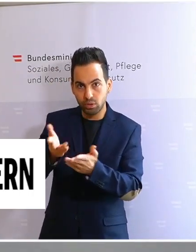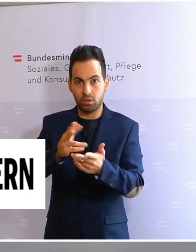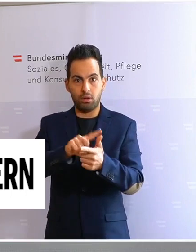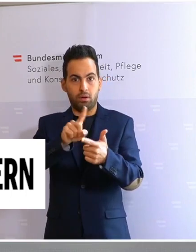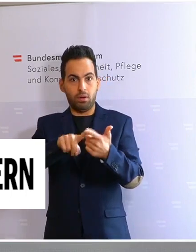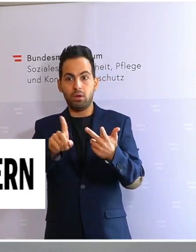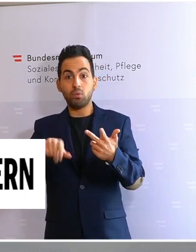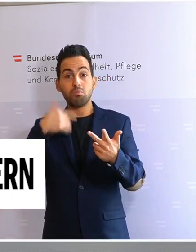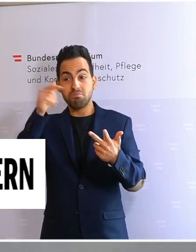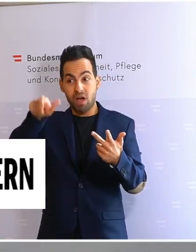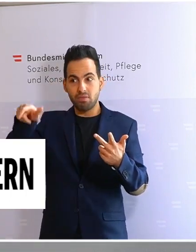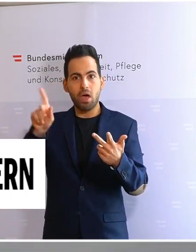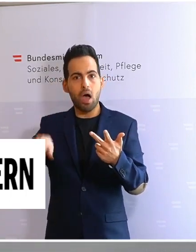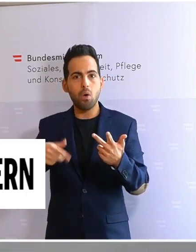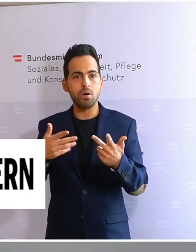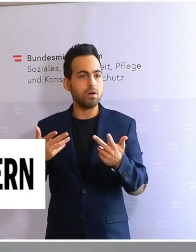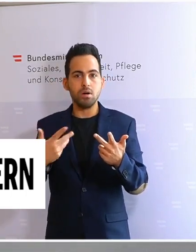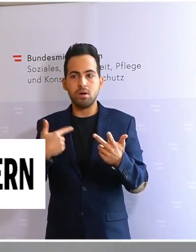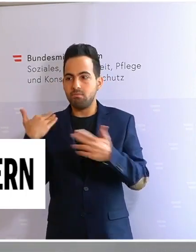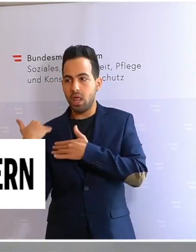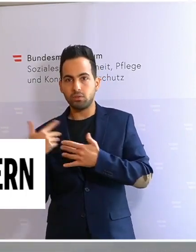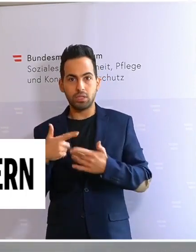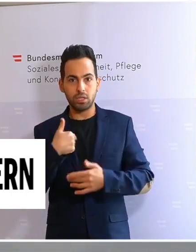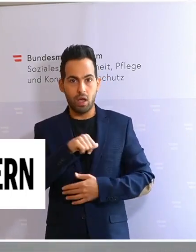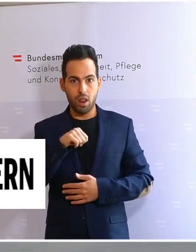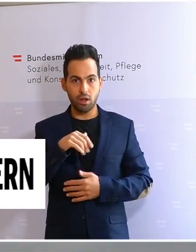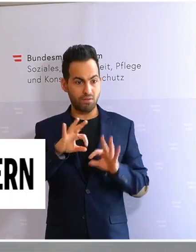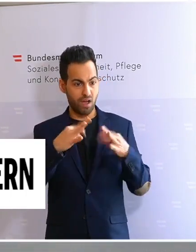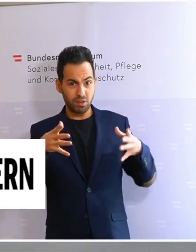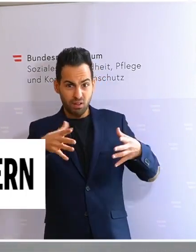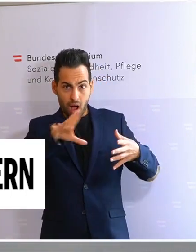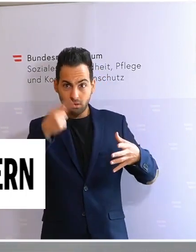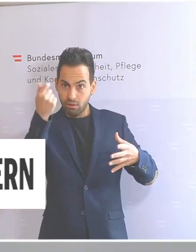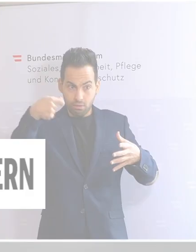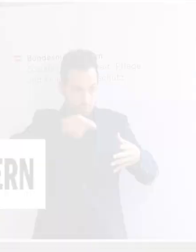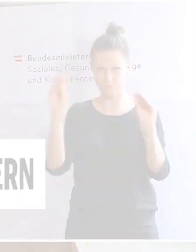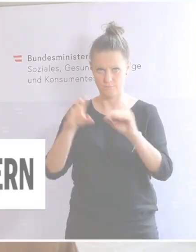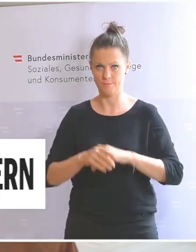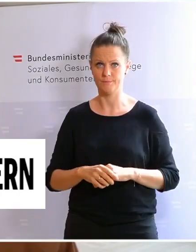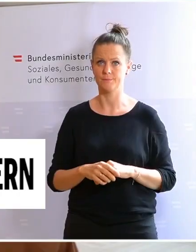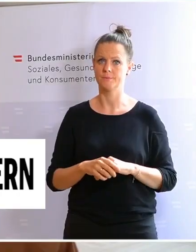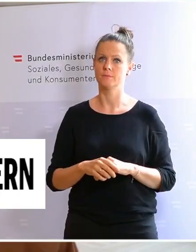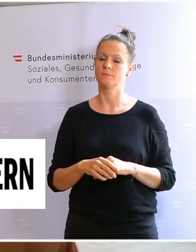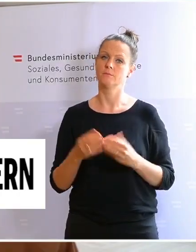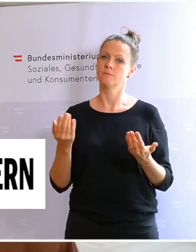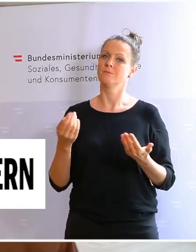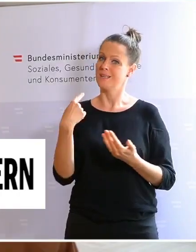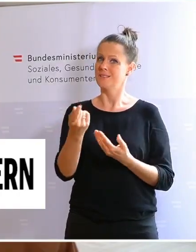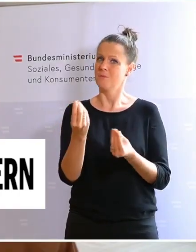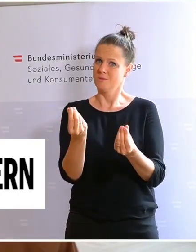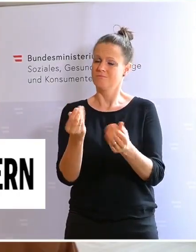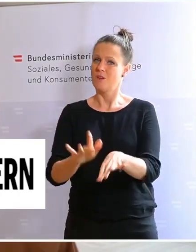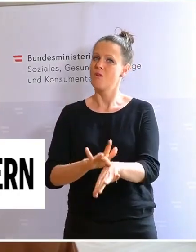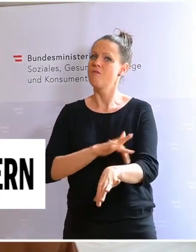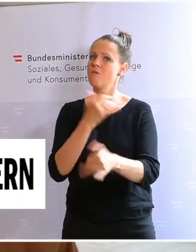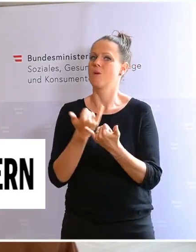die Erwartungshaltung ist, dass sie alleine die Familie finanziell erhalten können, in einer schwierigen Jobmarktsituation. Was geht Ihnen da durch den Kopf?